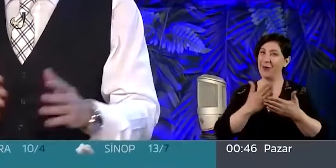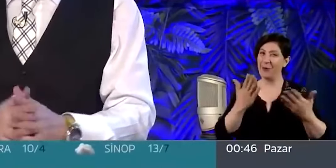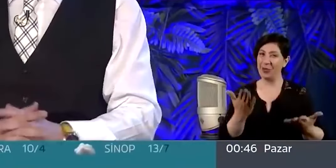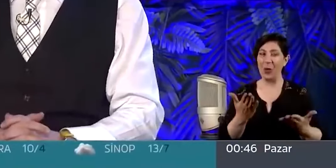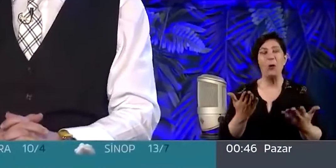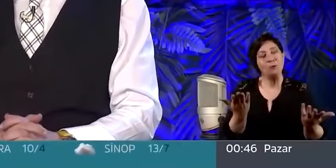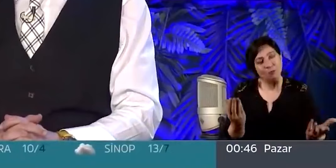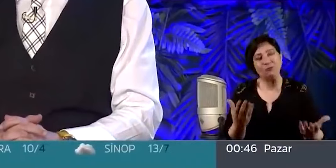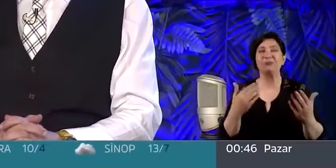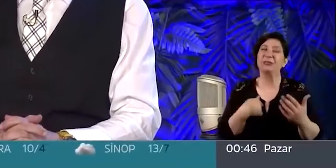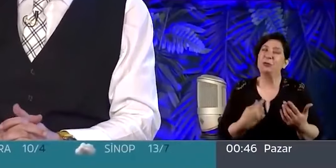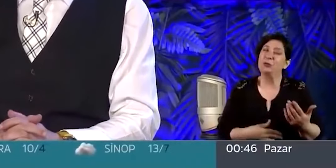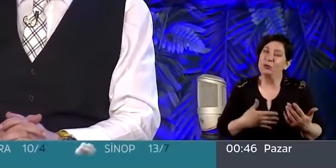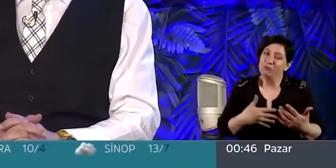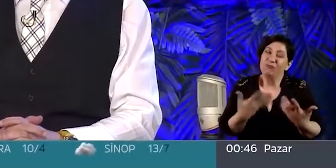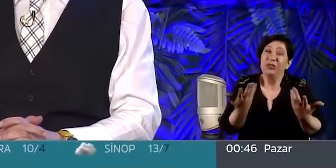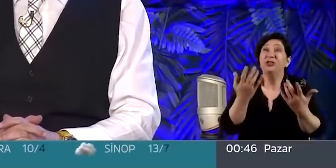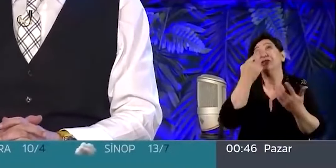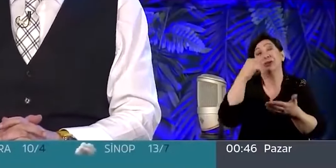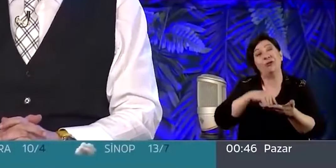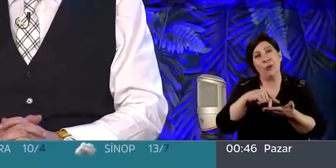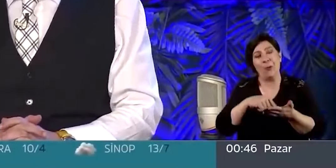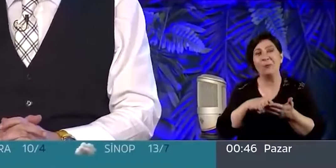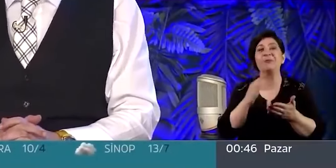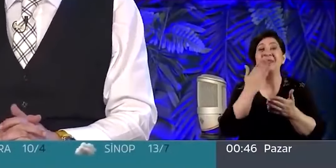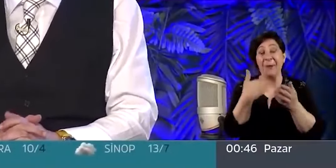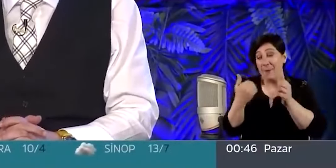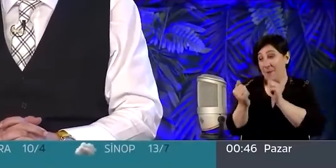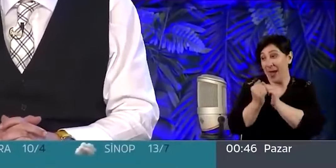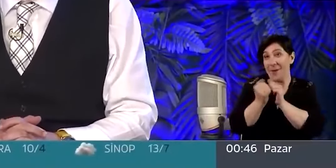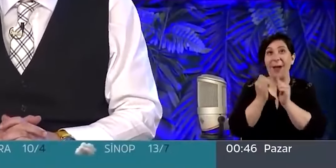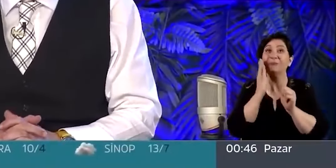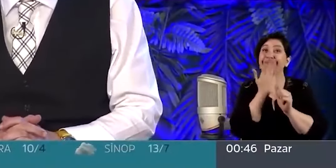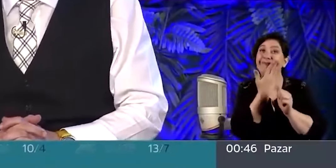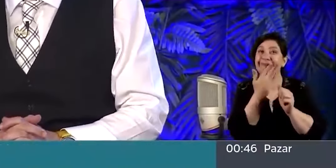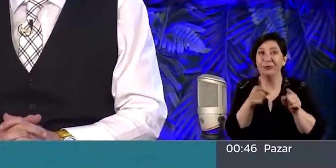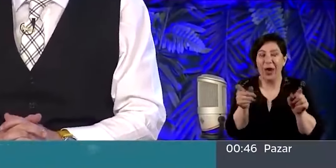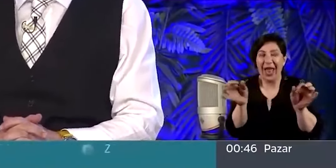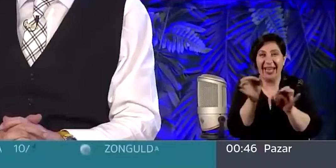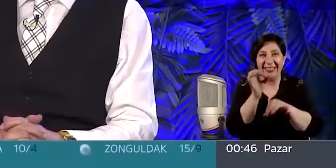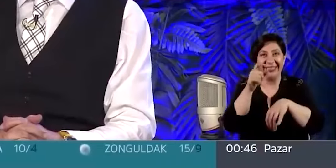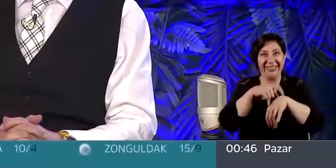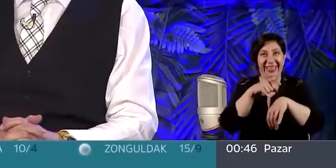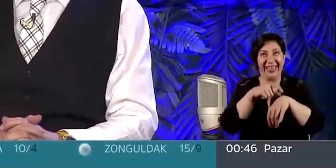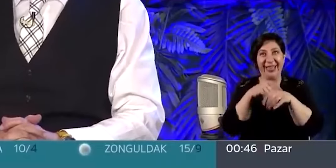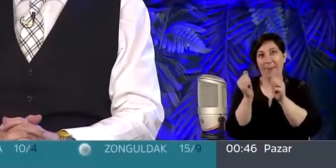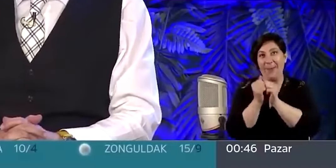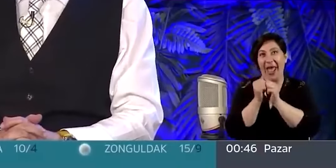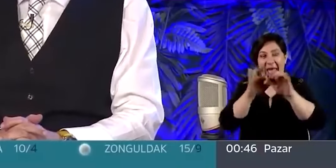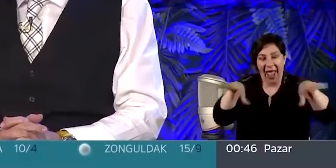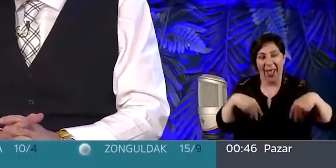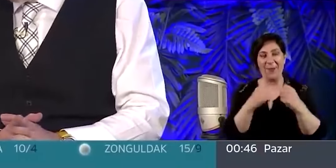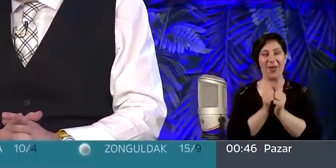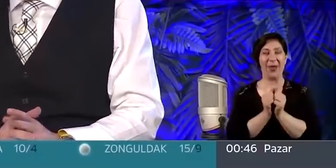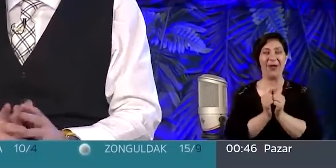Umuyorum sahurunuz güzel geçiyordur. Biz de sizlere eşlik ediyoruz sabahın bu erken saatlerinde hep